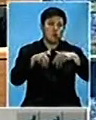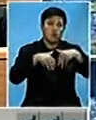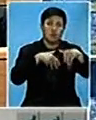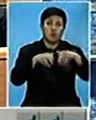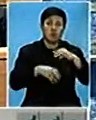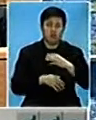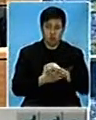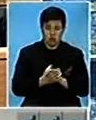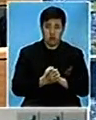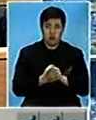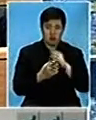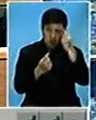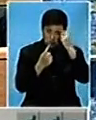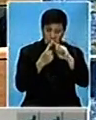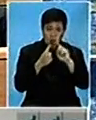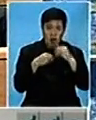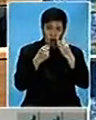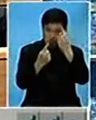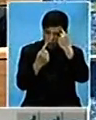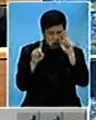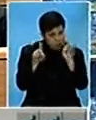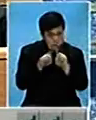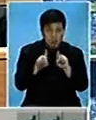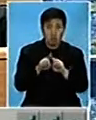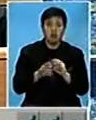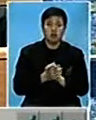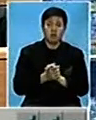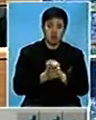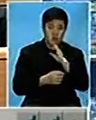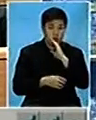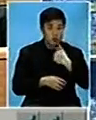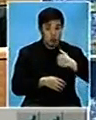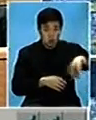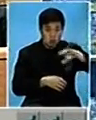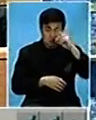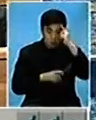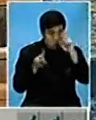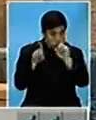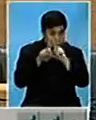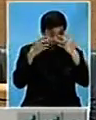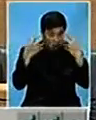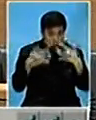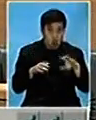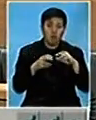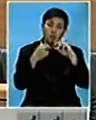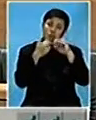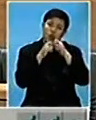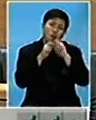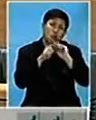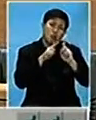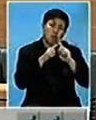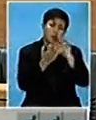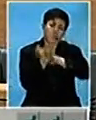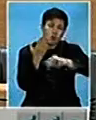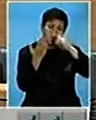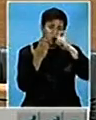ราเพื่อที่เราจะได้เห็นตรงกันและเมื่อเราเห็นตรงกันแล้วปัญหาต่างๆที่เกิดขึ้นในบ้าน